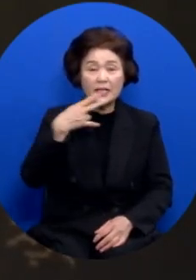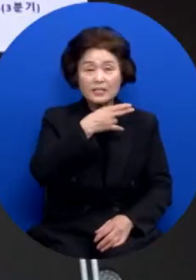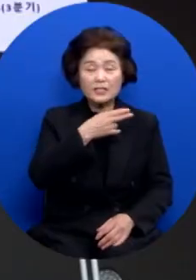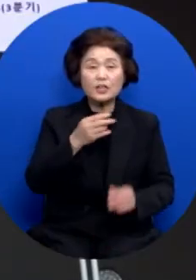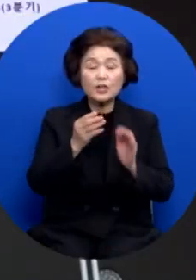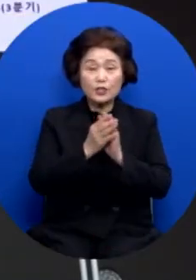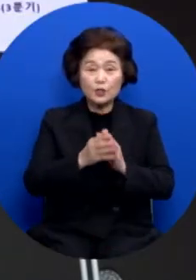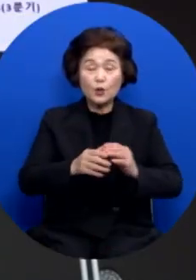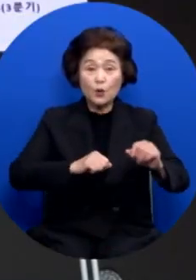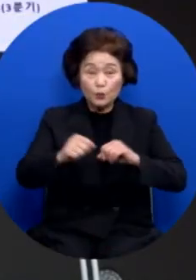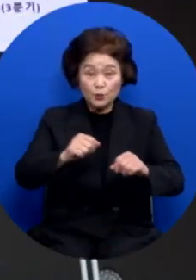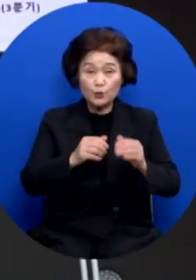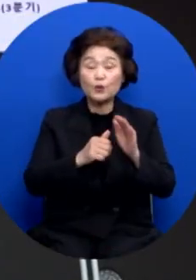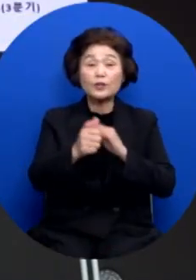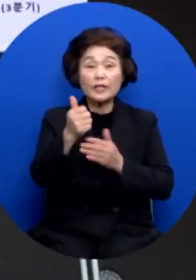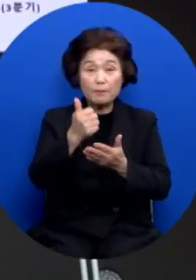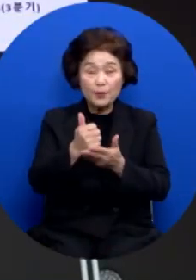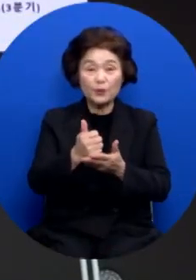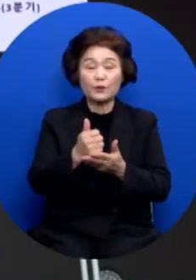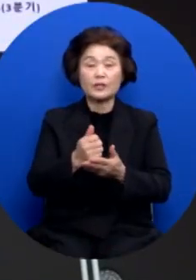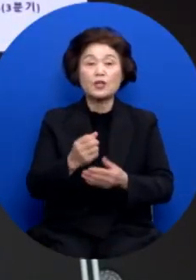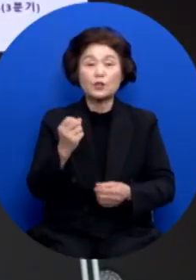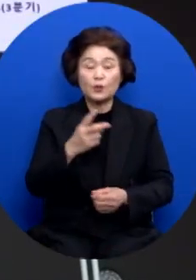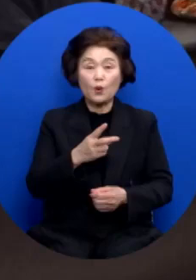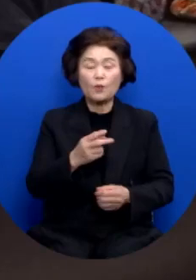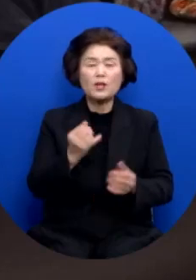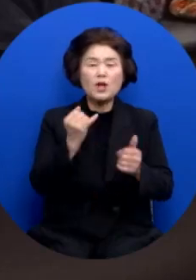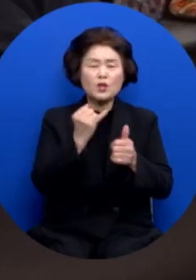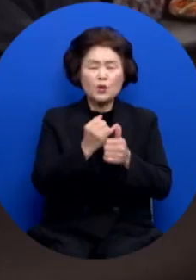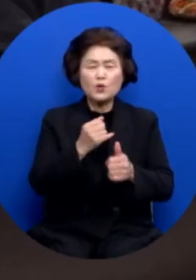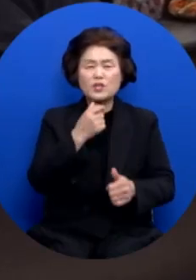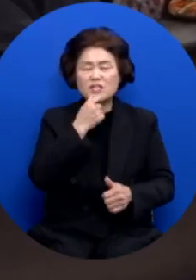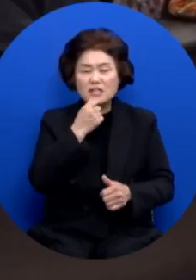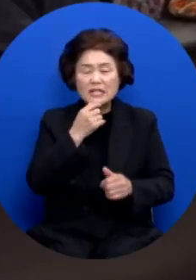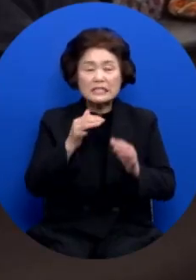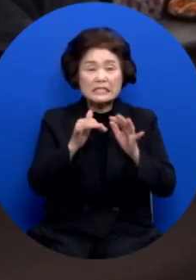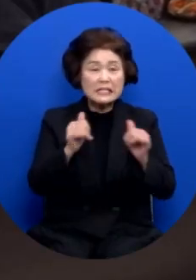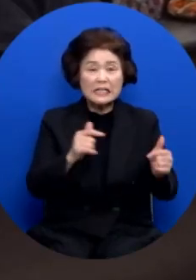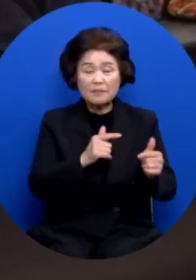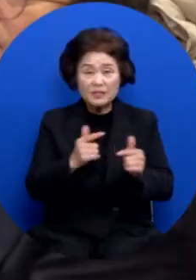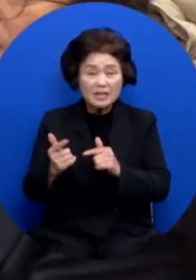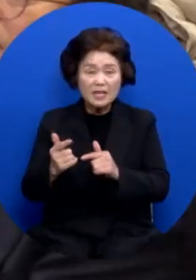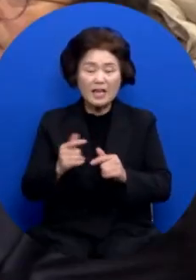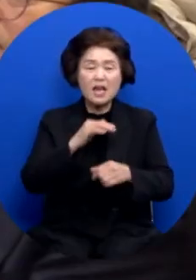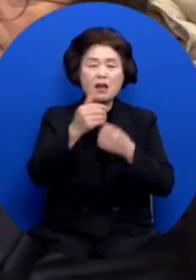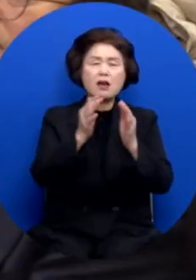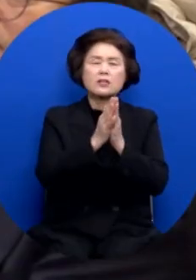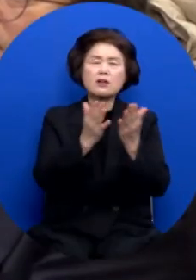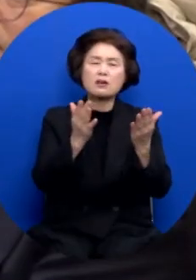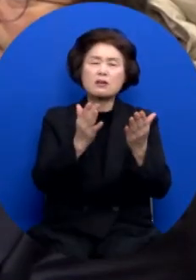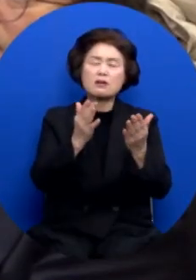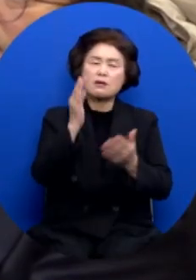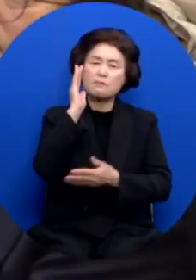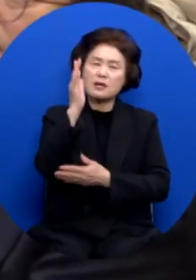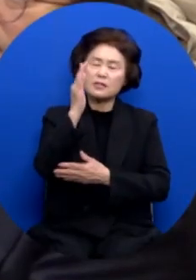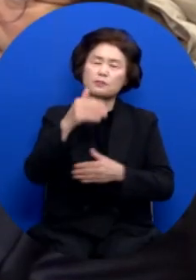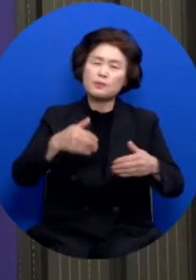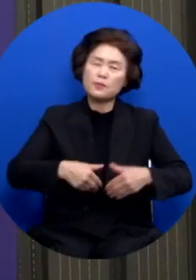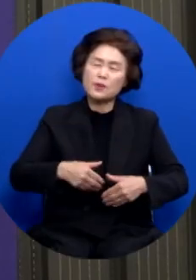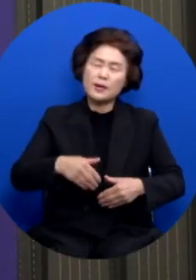교수는 비혼주의 극복을 주제로 자녀들의 결혼과 출산관 확립에 성경 말씀이 필요하다고